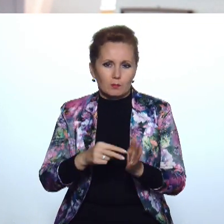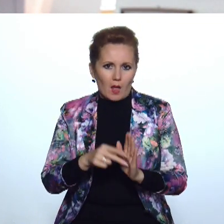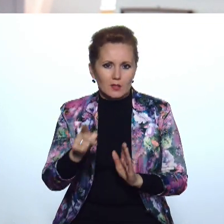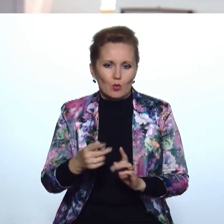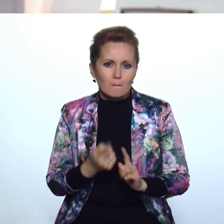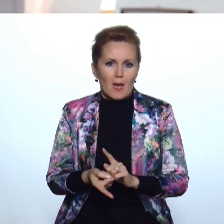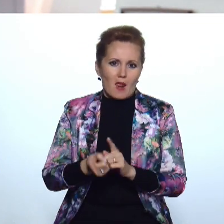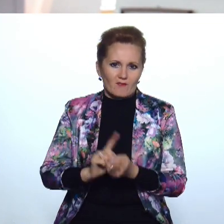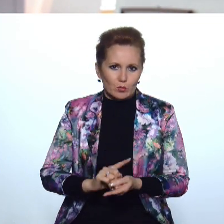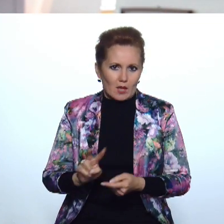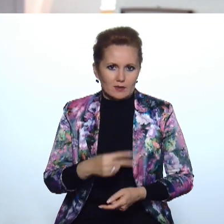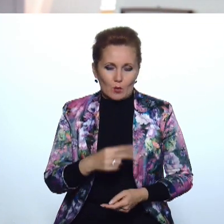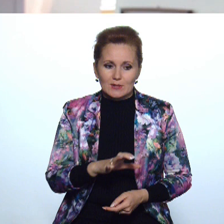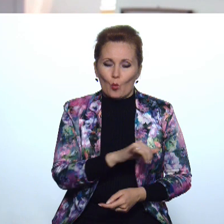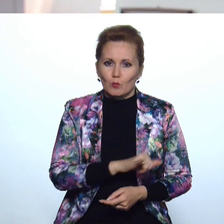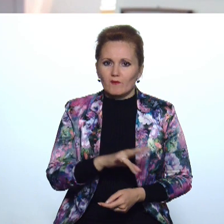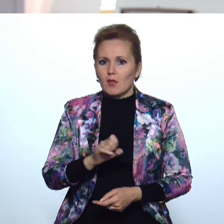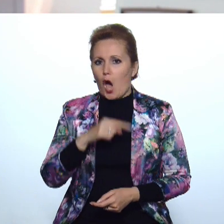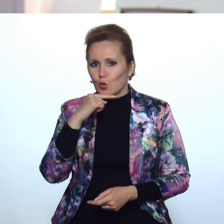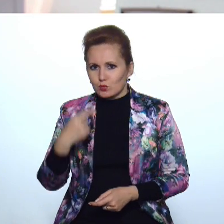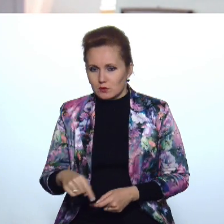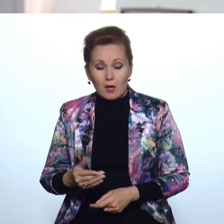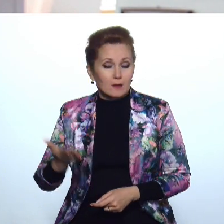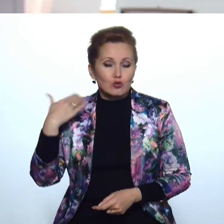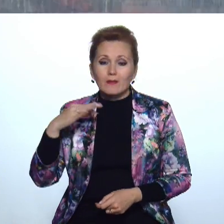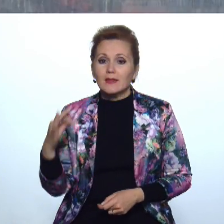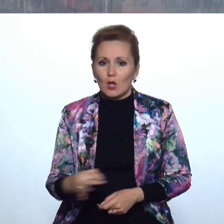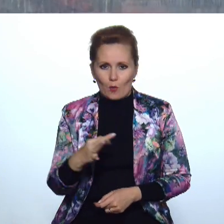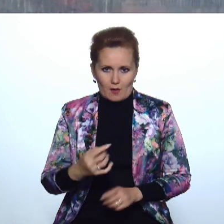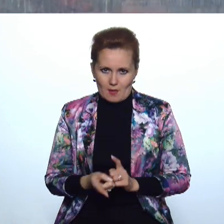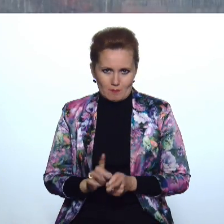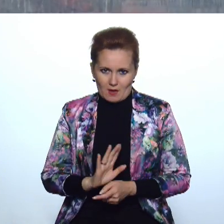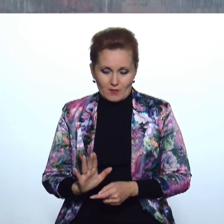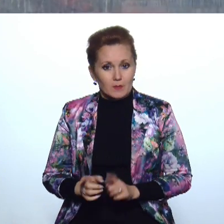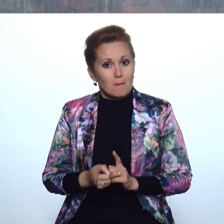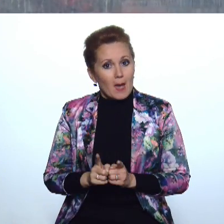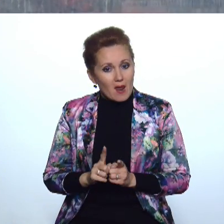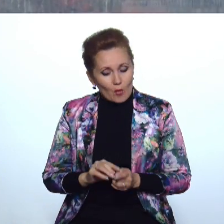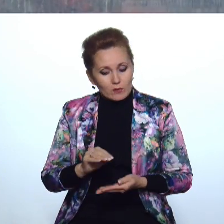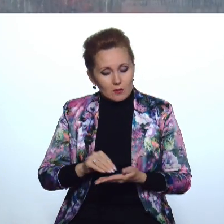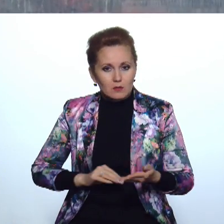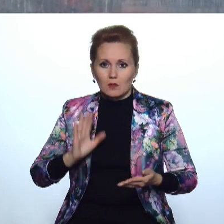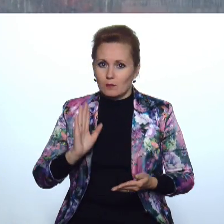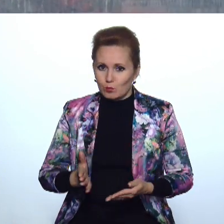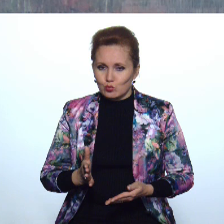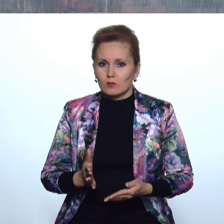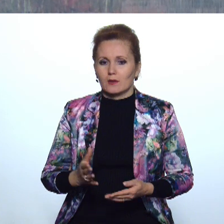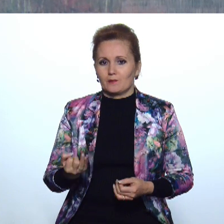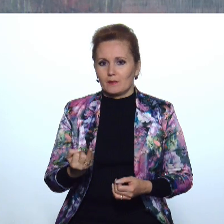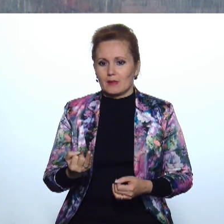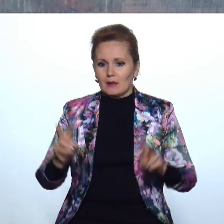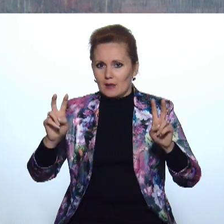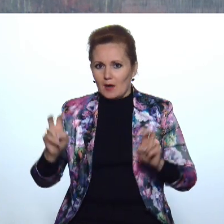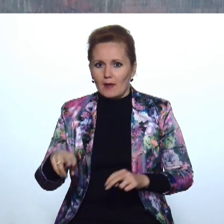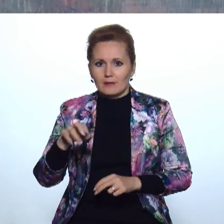века, 10-20-е годы, которые ни разу не переводились. Переводить студенты будут «Мой побег из плена»